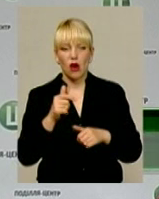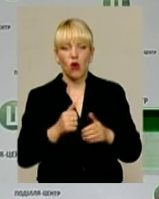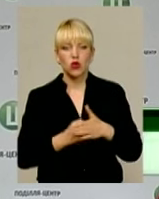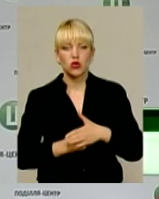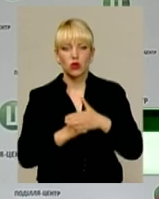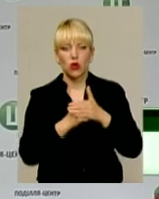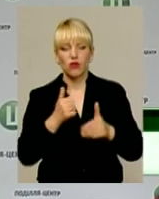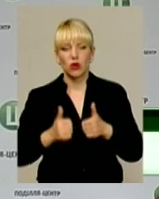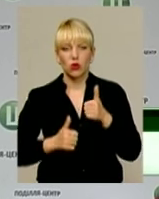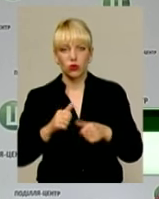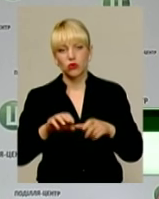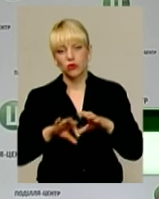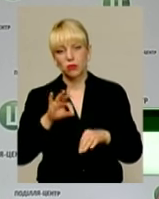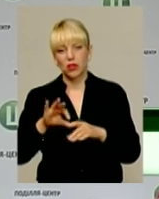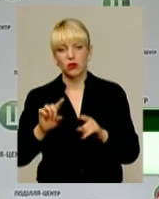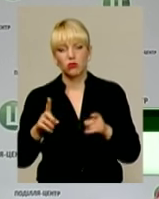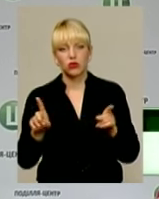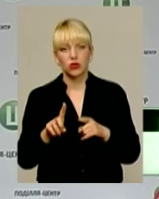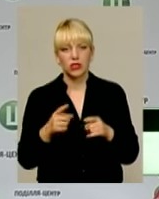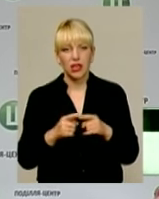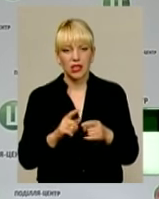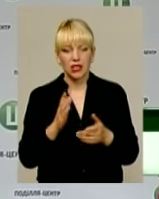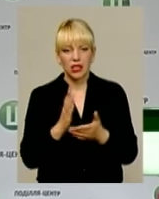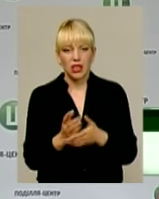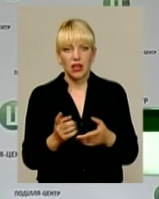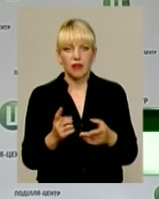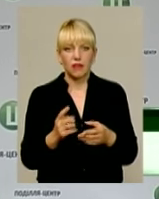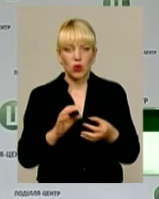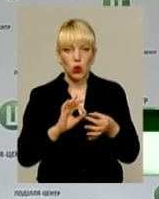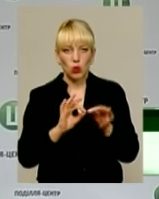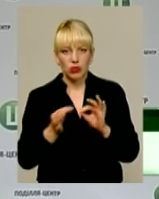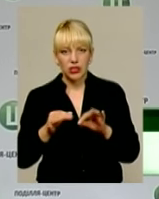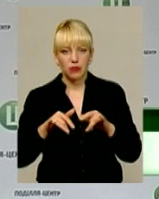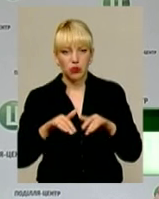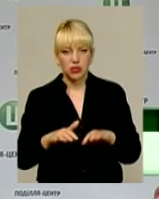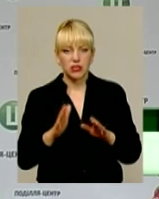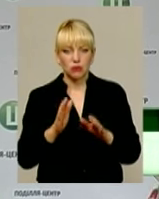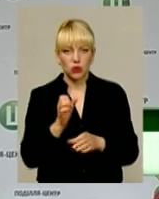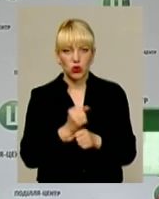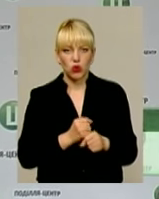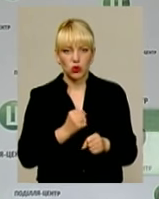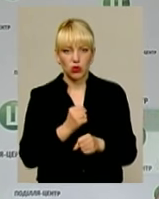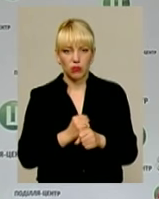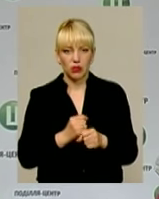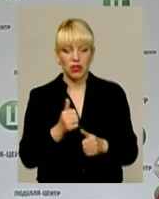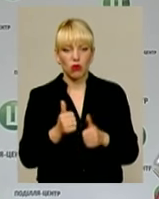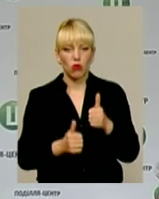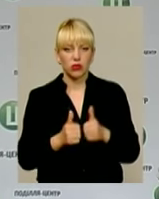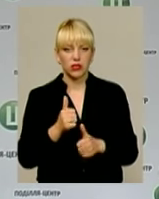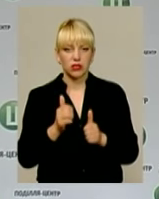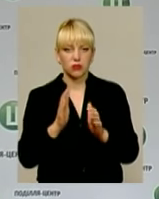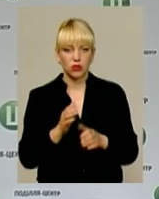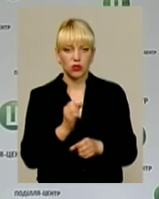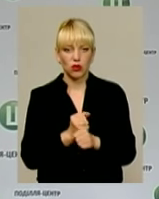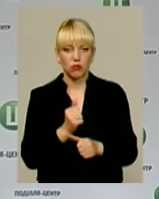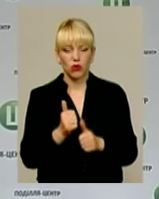відбиратися, тому що це досить такий клопіткий процес і буде розроблено конкурс, зроблено